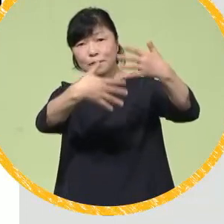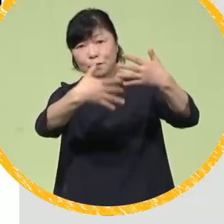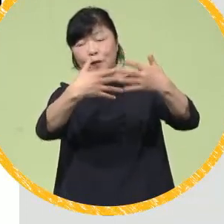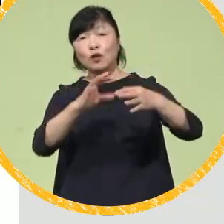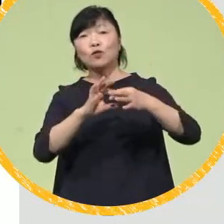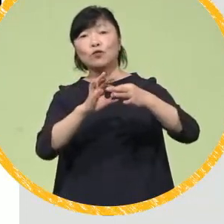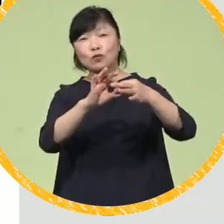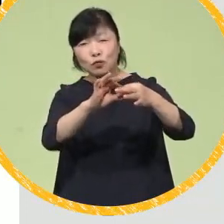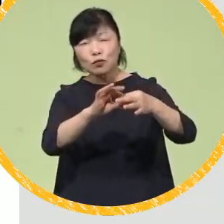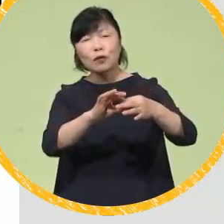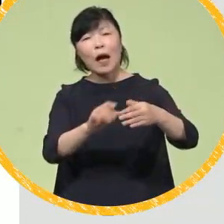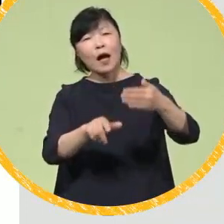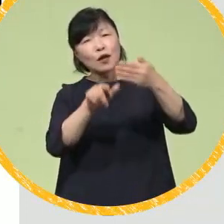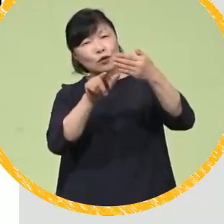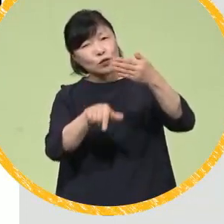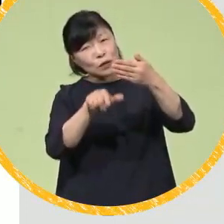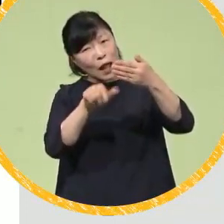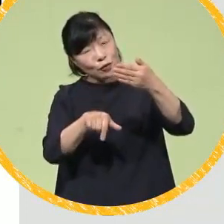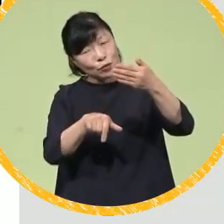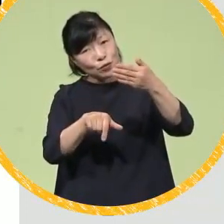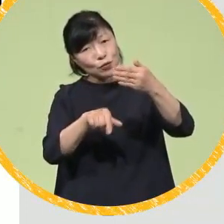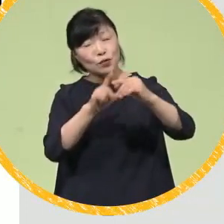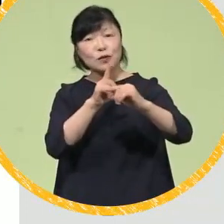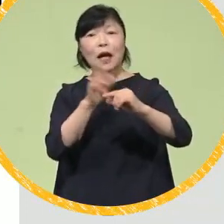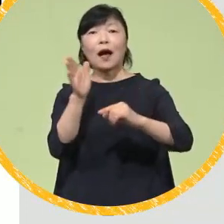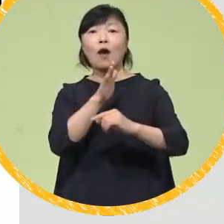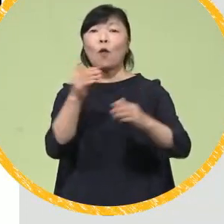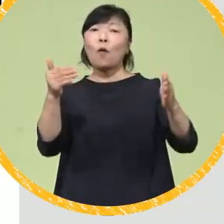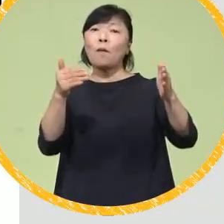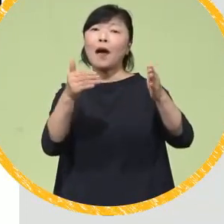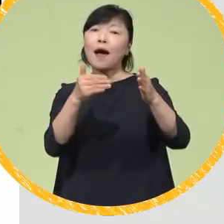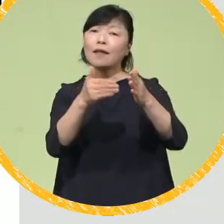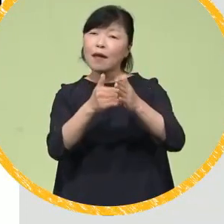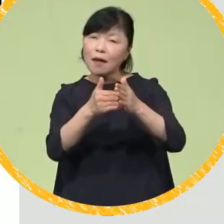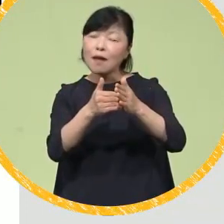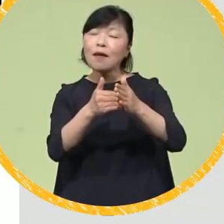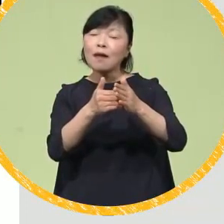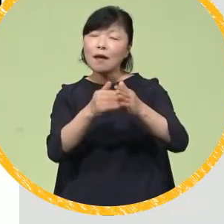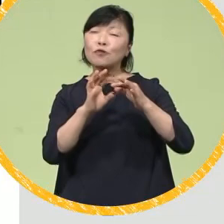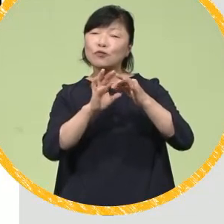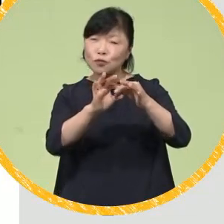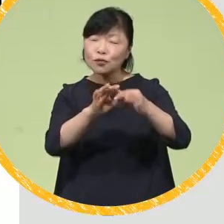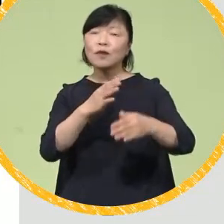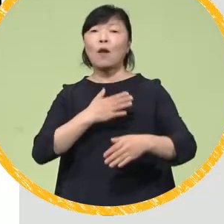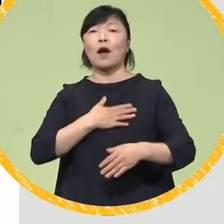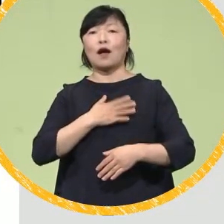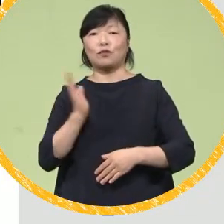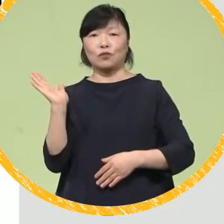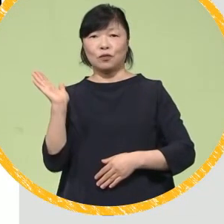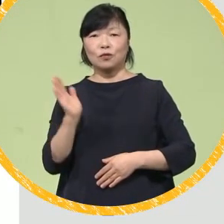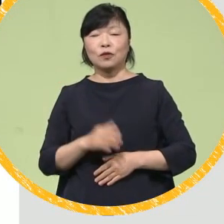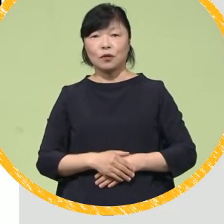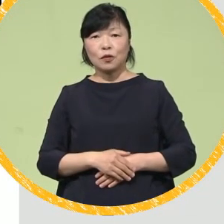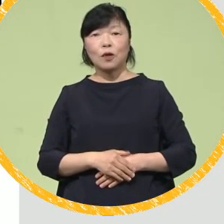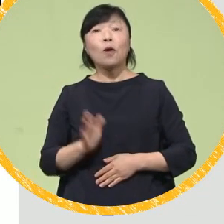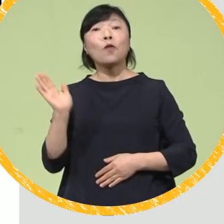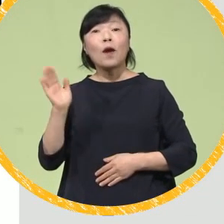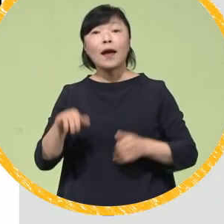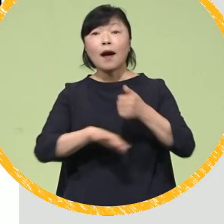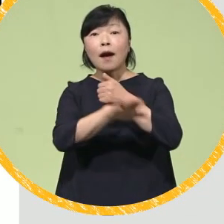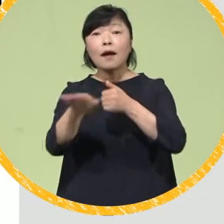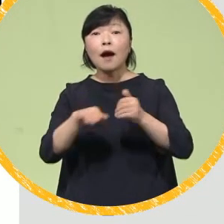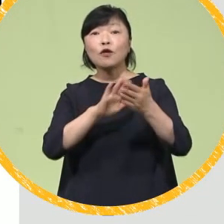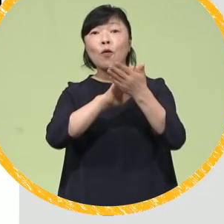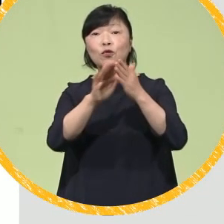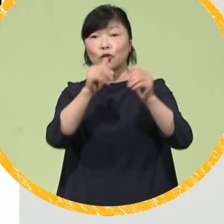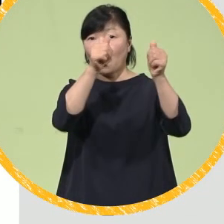ですね。これは9月の中頃ぐらいまで続くというのがこれで分かるんですね。こういうのがですね、環境省のホ